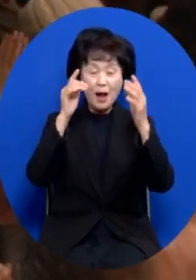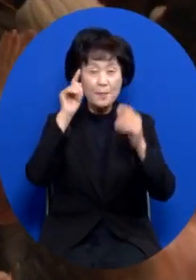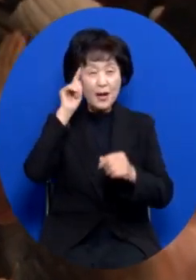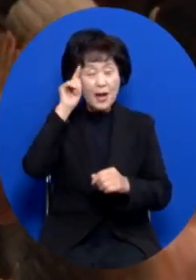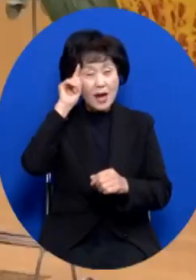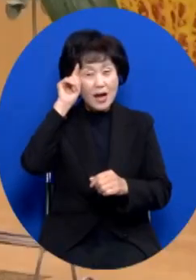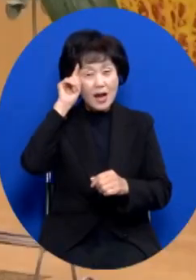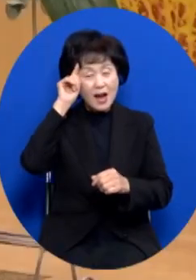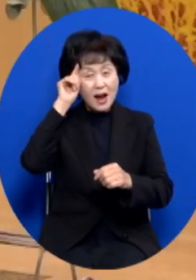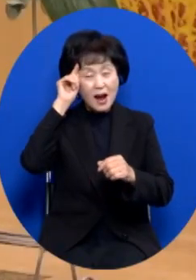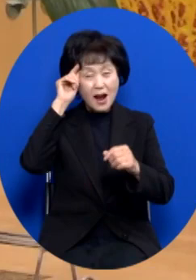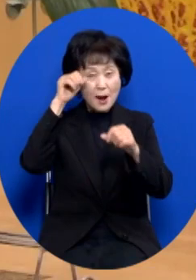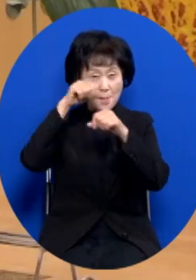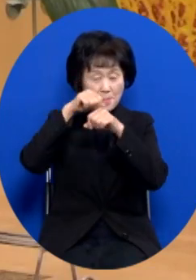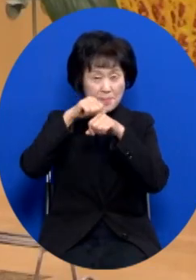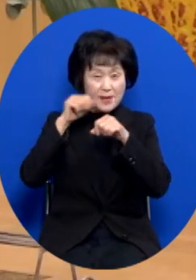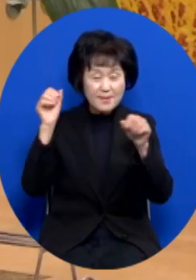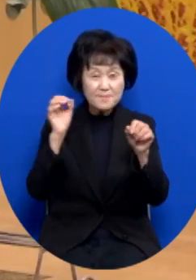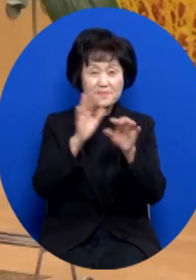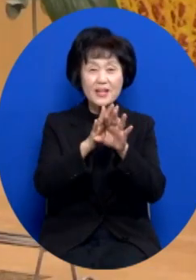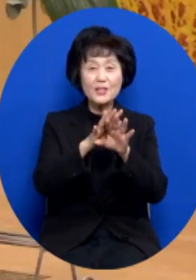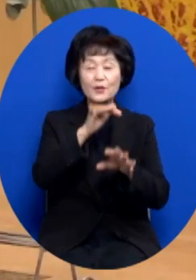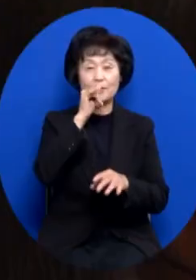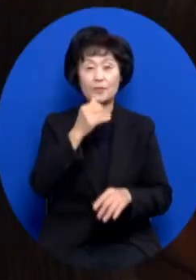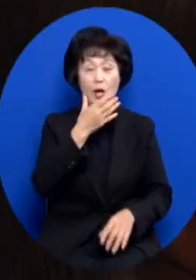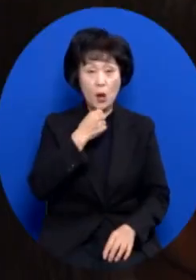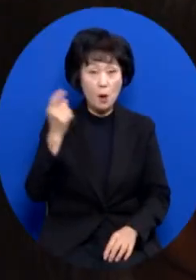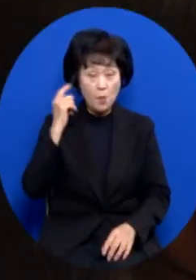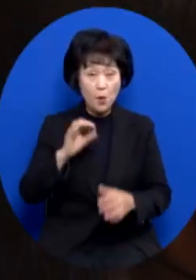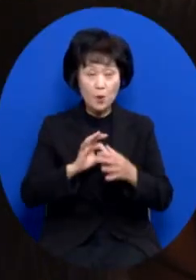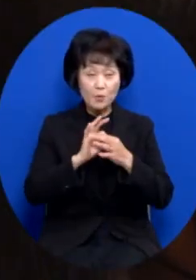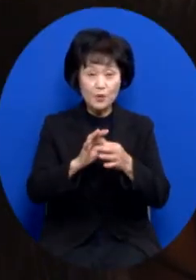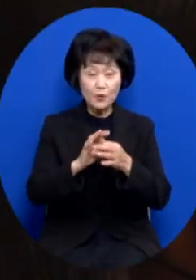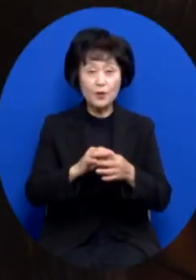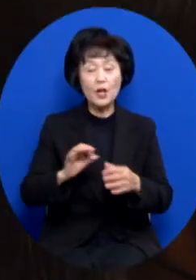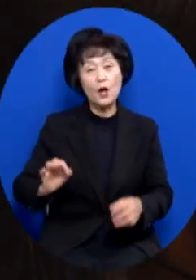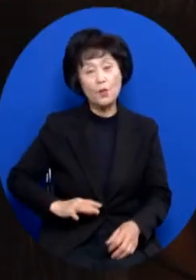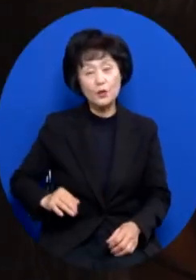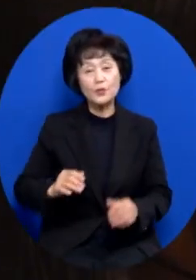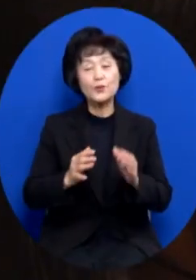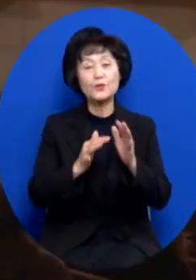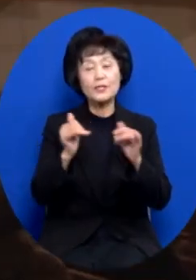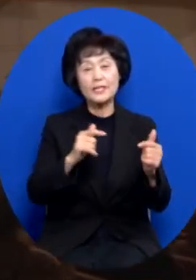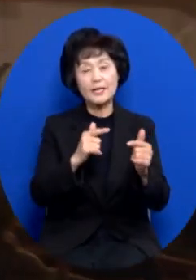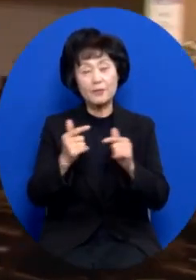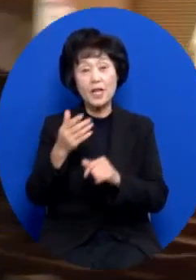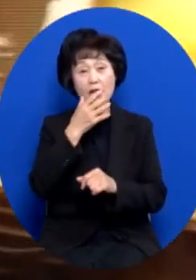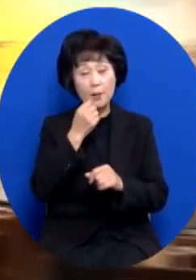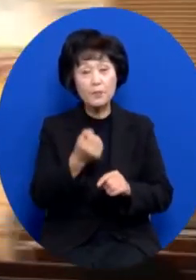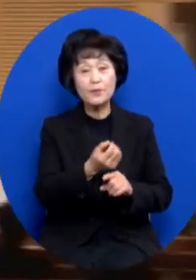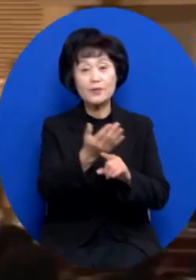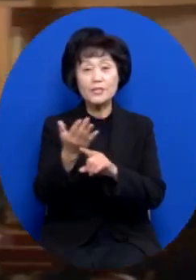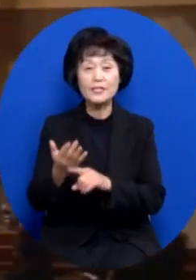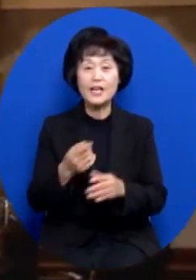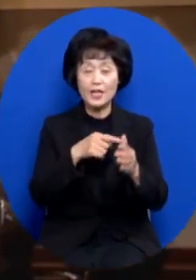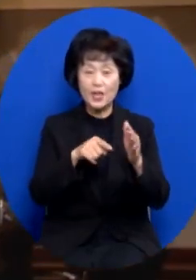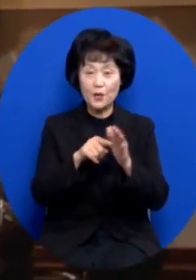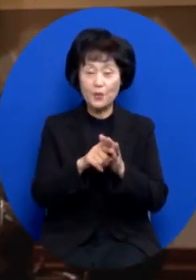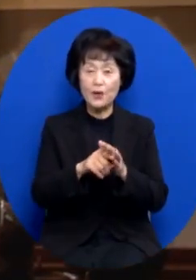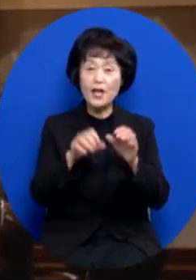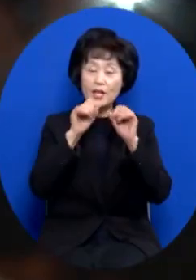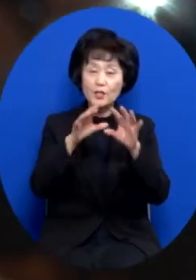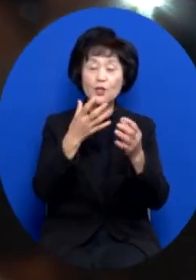스트레스를 날려버립니다. 복음으로 원주 시민에게 행복을 전하기 위해 마련된 이곳은 원주 중부교회 전도 초청